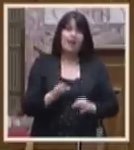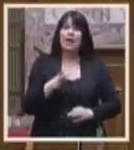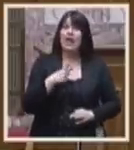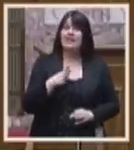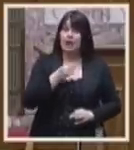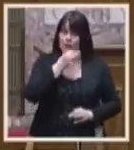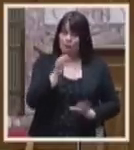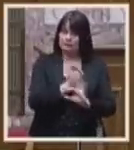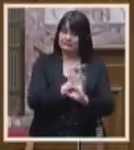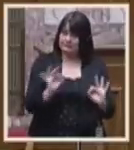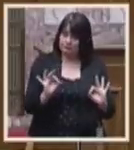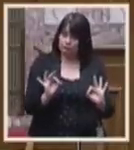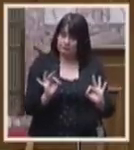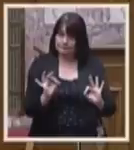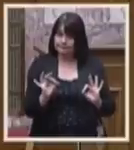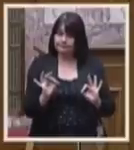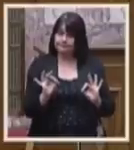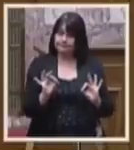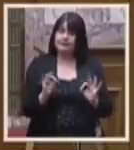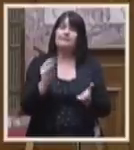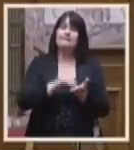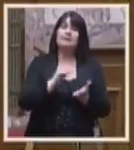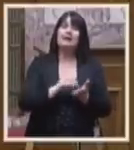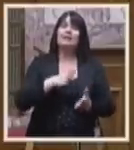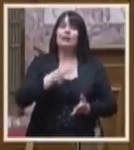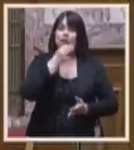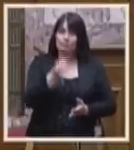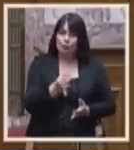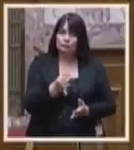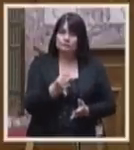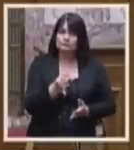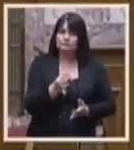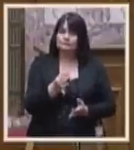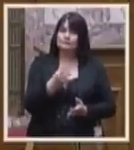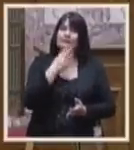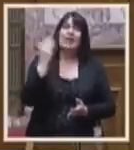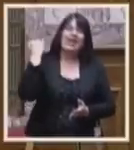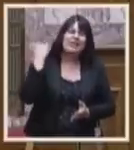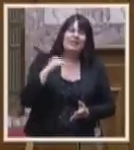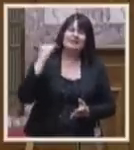να διαβεβαιώσω όλους σήμερα, ακόμα μια φορά, είναι ότι